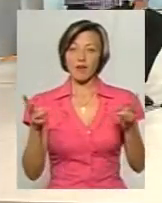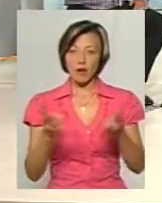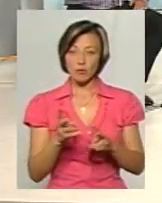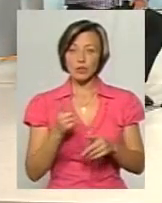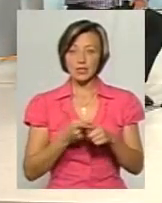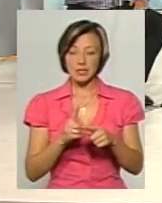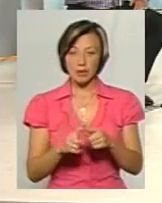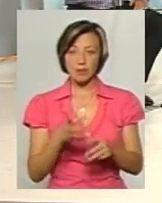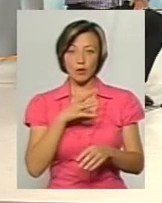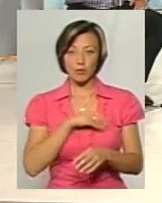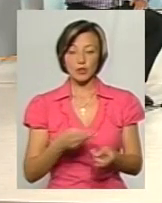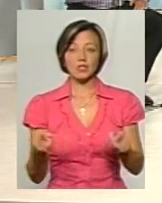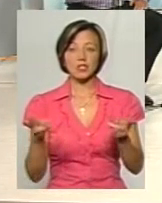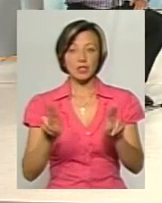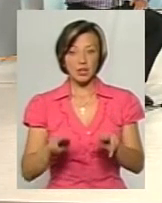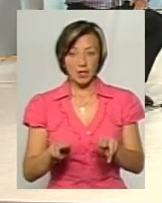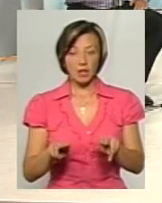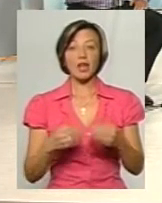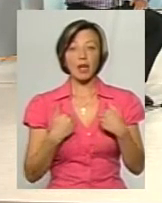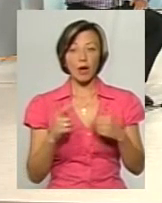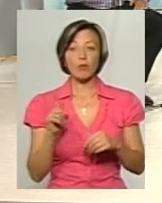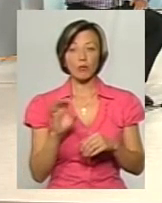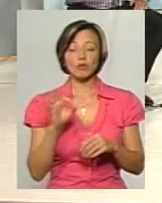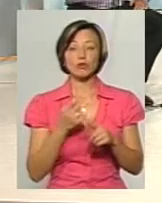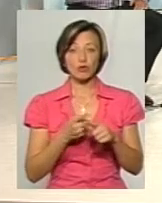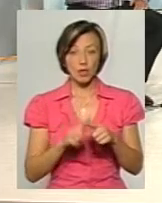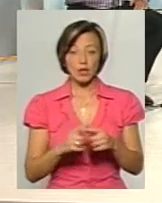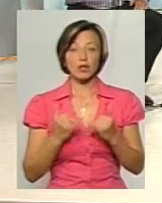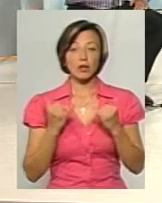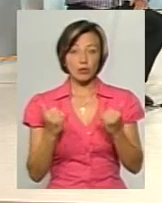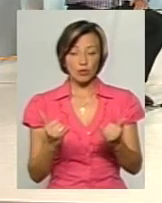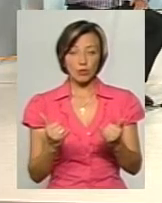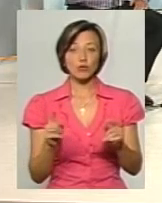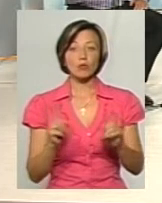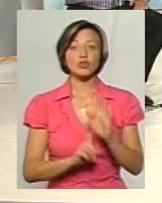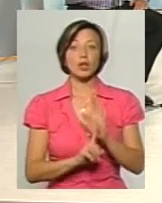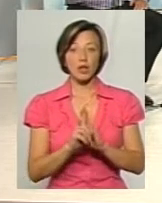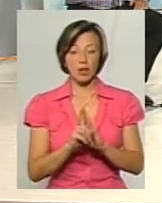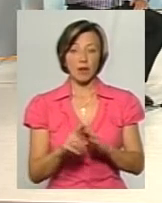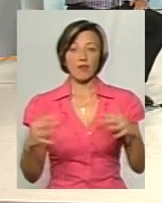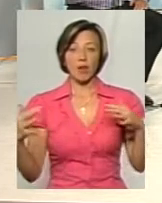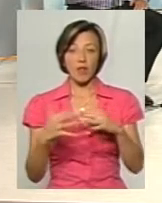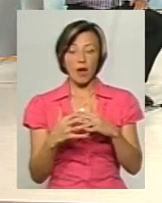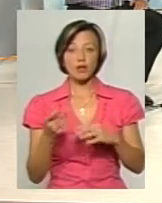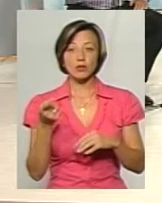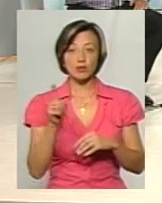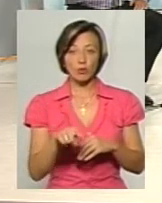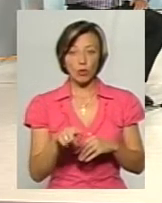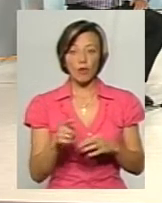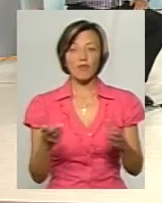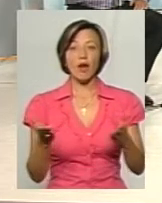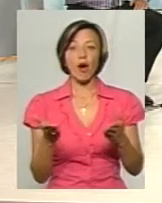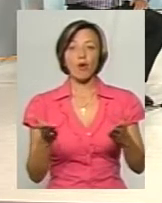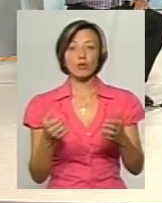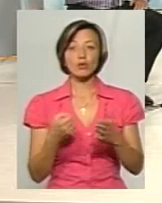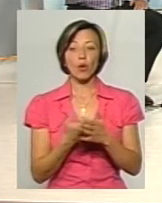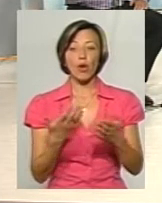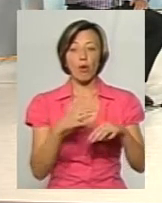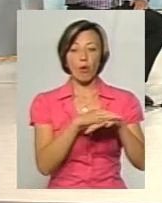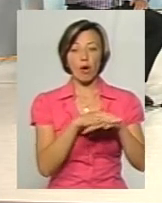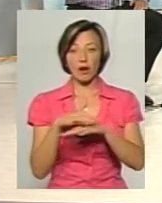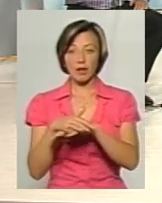щоб цей прибуток залишився в Україні і для розвитку нашої економіки. Так, з чого почалась війна? Війна почалась саме з того, до якого